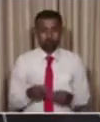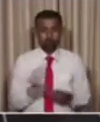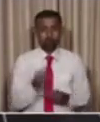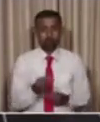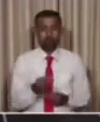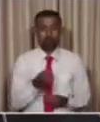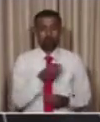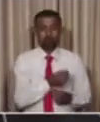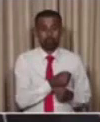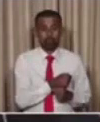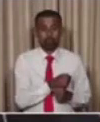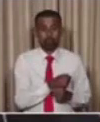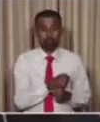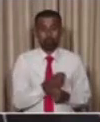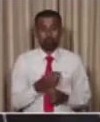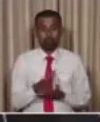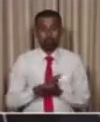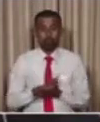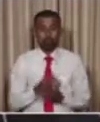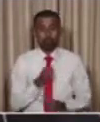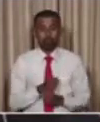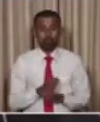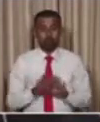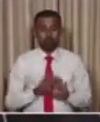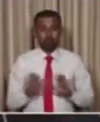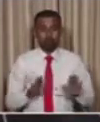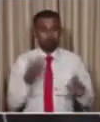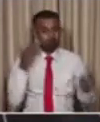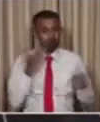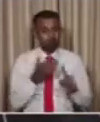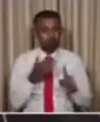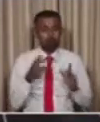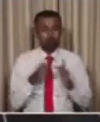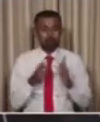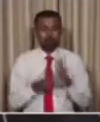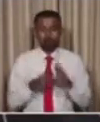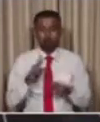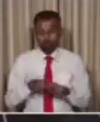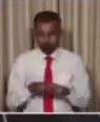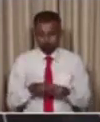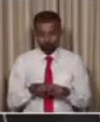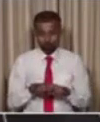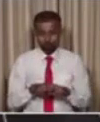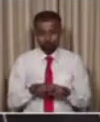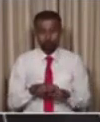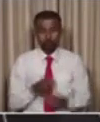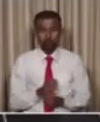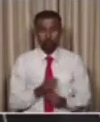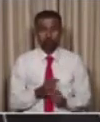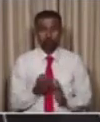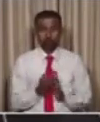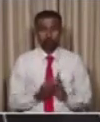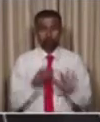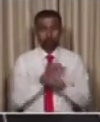ගවර්නන්ස් ලින්ක් බොන්ඩ්. දැන් රටේ රාජ්‍ය පාලනය පිළිබඳව ජාත්‍යන්තර මූල්‍ය අරමුදල ඒ ගවර්නන්ස් මූලධර්ම 16ක්